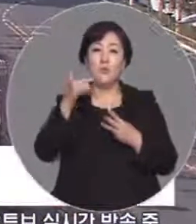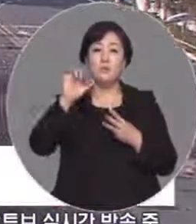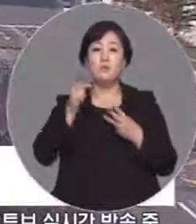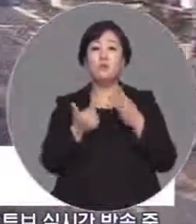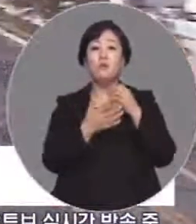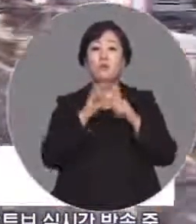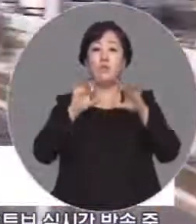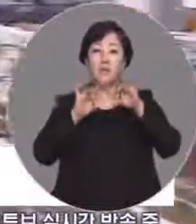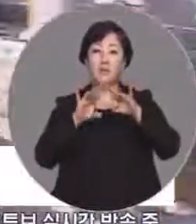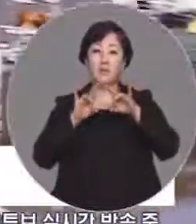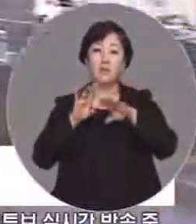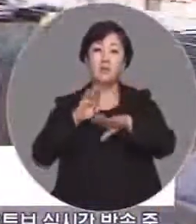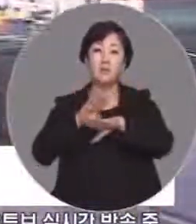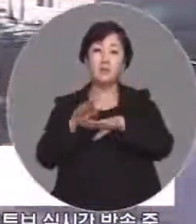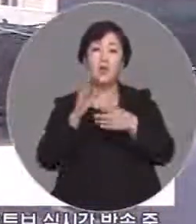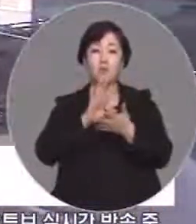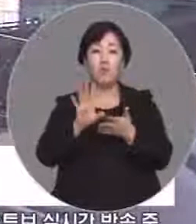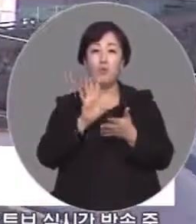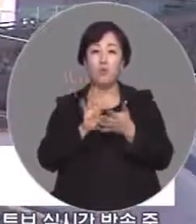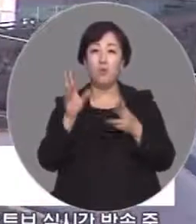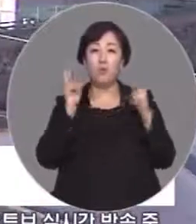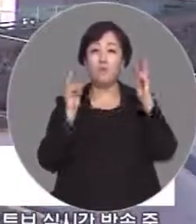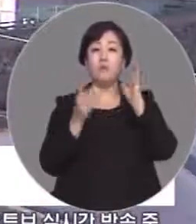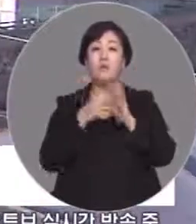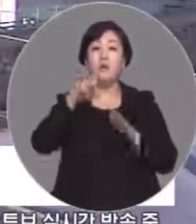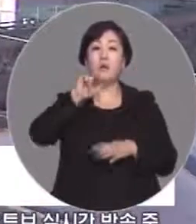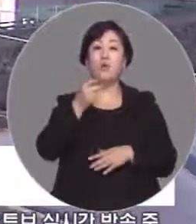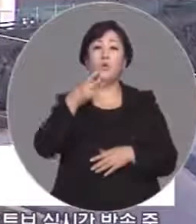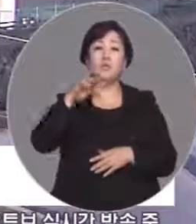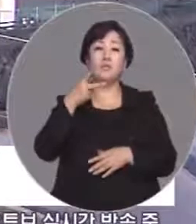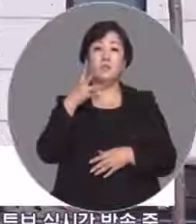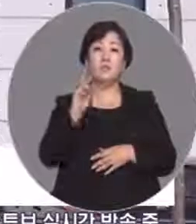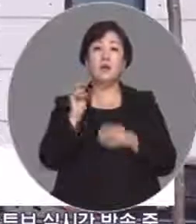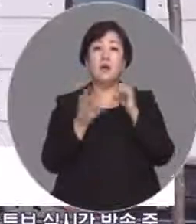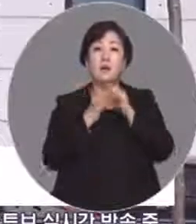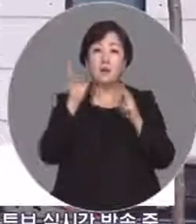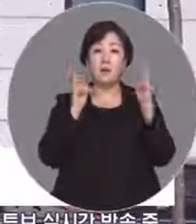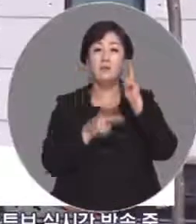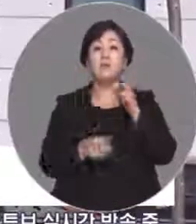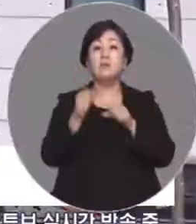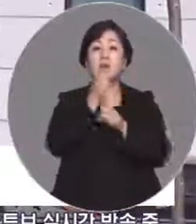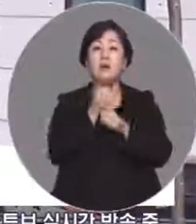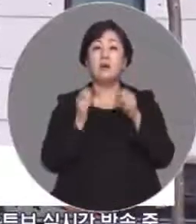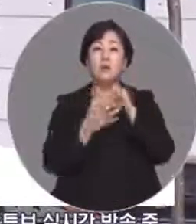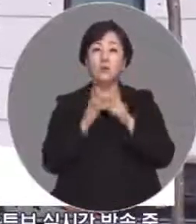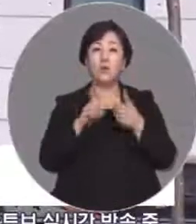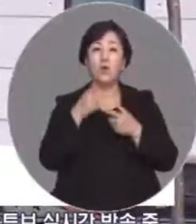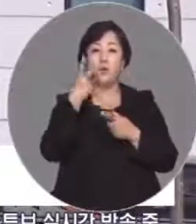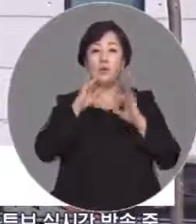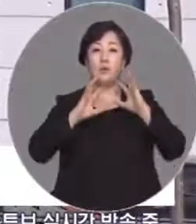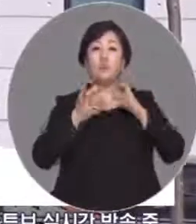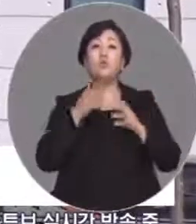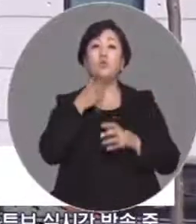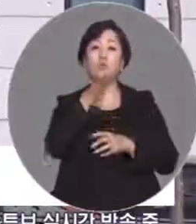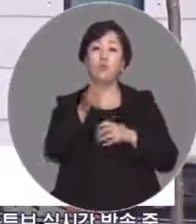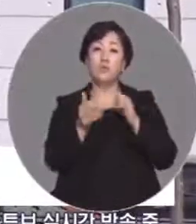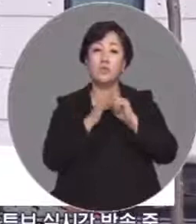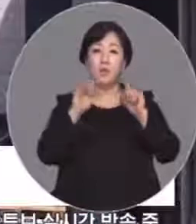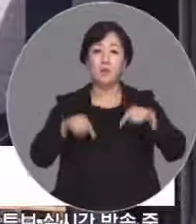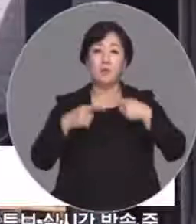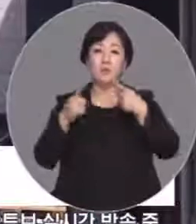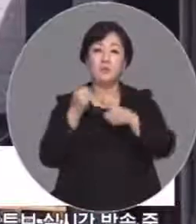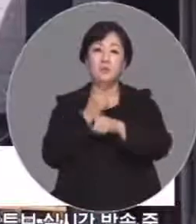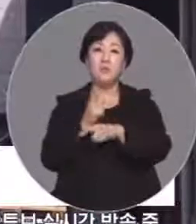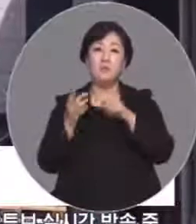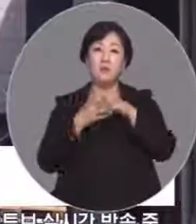둔 전기차 전장 부품업체도 울산의 코스닥 상장 기업입니다. 미국에서 주목받고 있는 전기차 유망